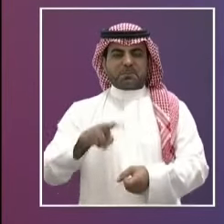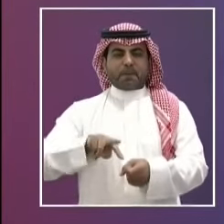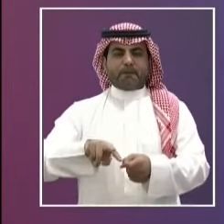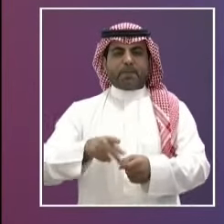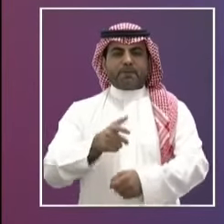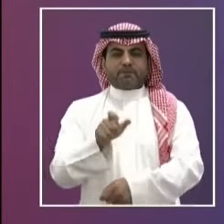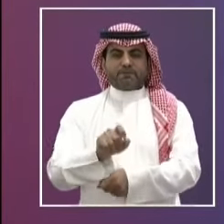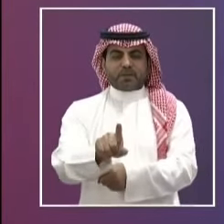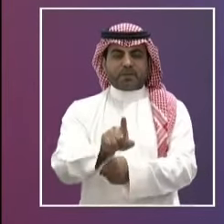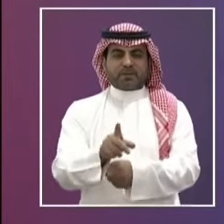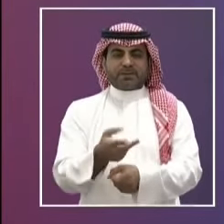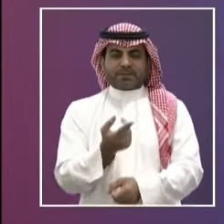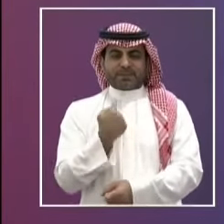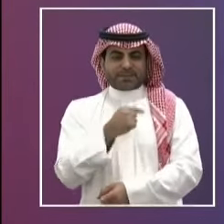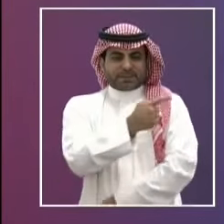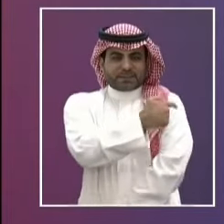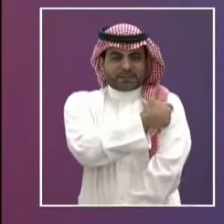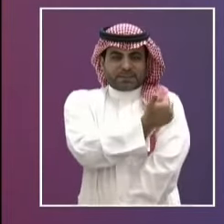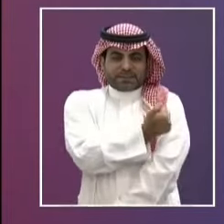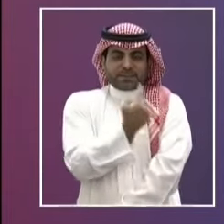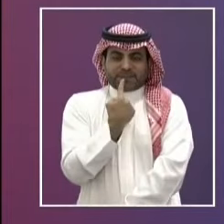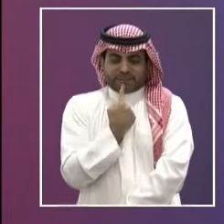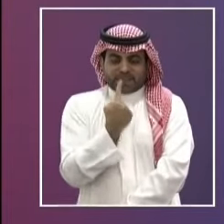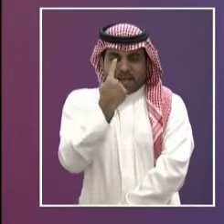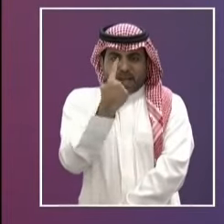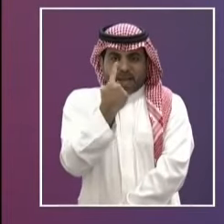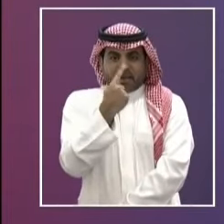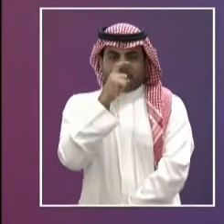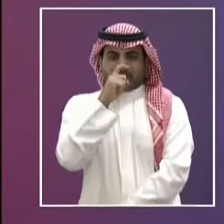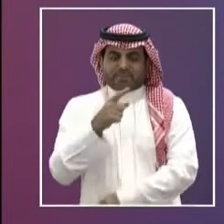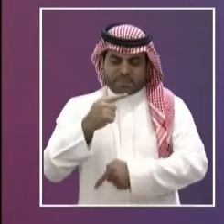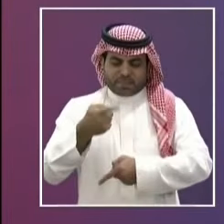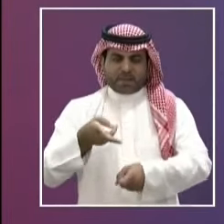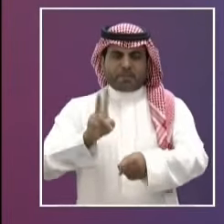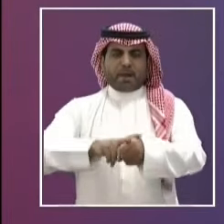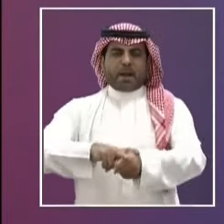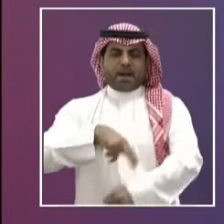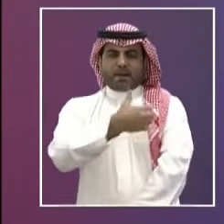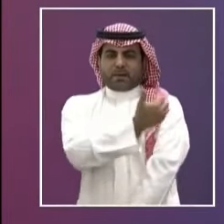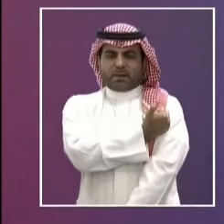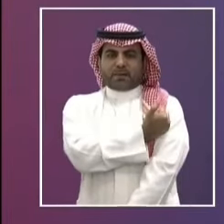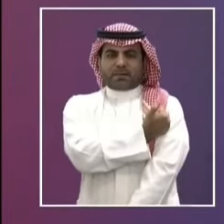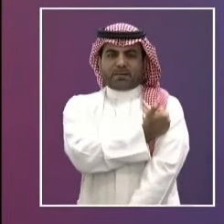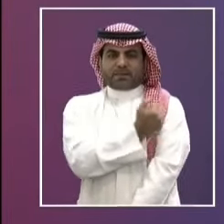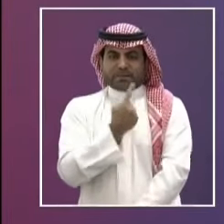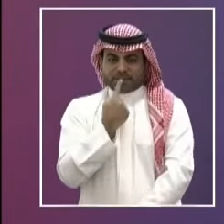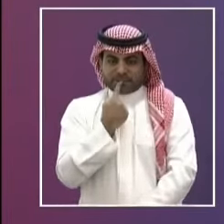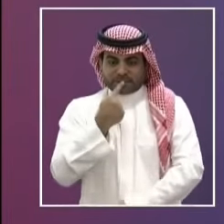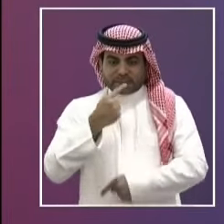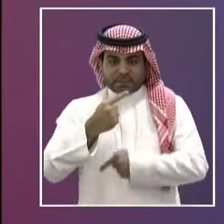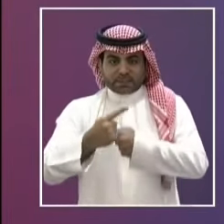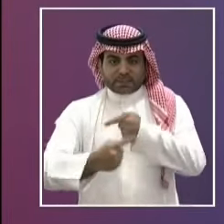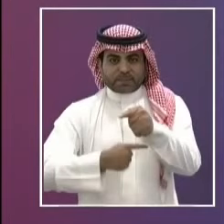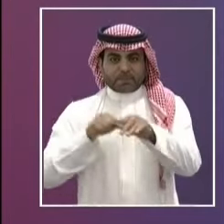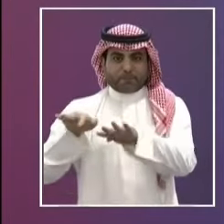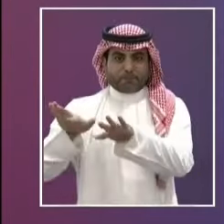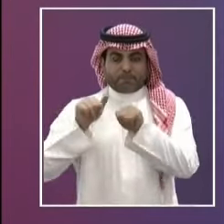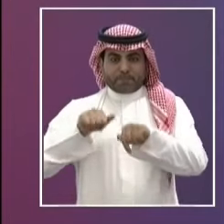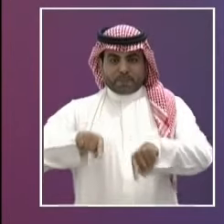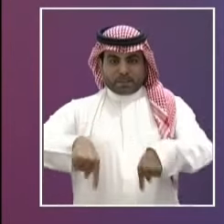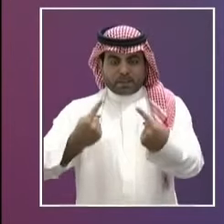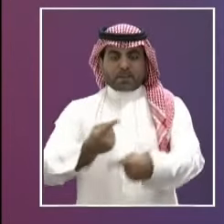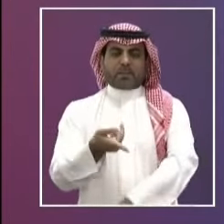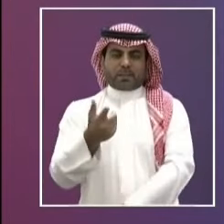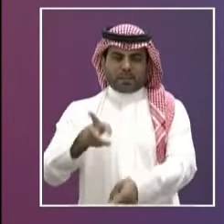فعالية اللقاح بعد مرور موسم عام عليه، فلذلك بعد مرور عام لابد من تلقي اللقاح التالي